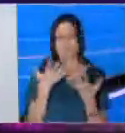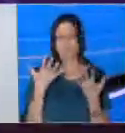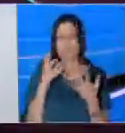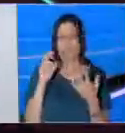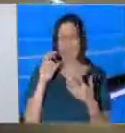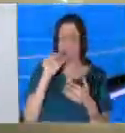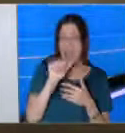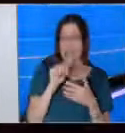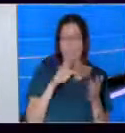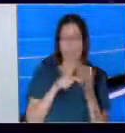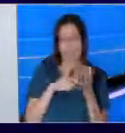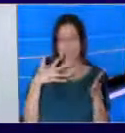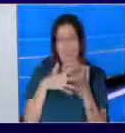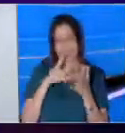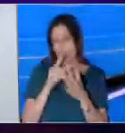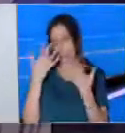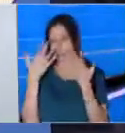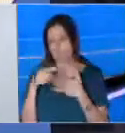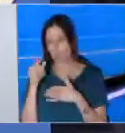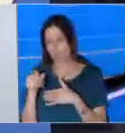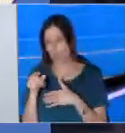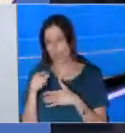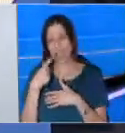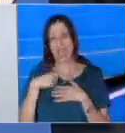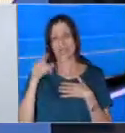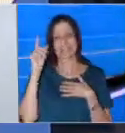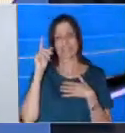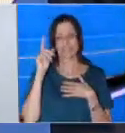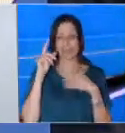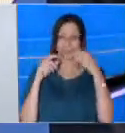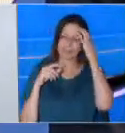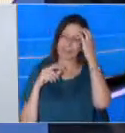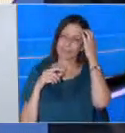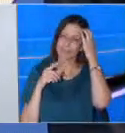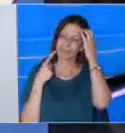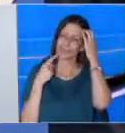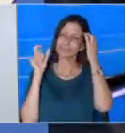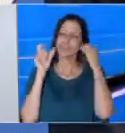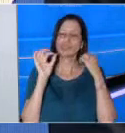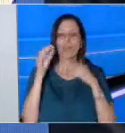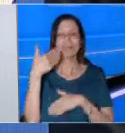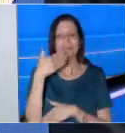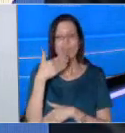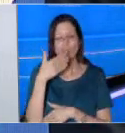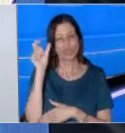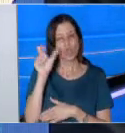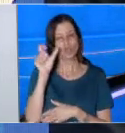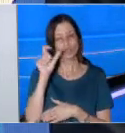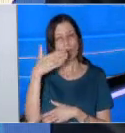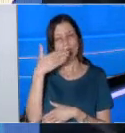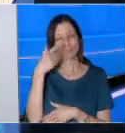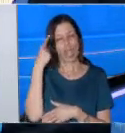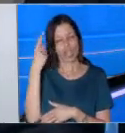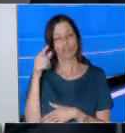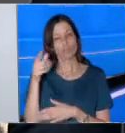אלנה, בגלל שהסקרים לא ספרו אותה, הצבעה אסטרטגית, כלומר, אנשים של מדינות, תושבי מדינות